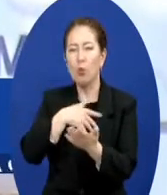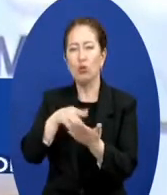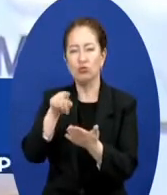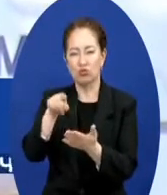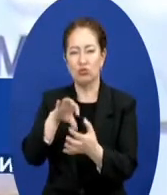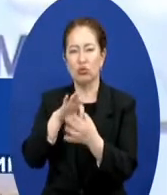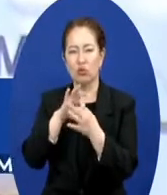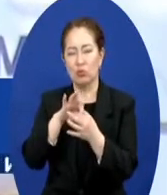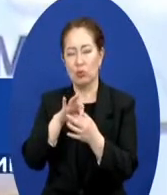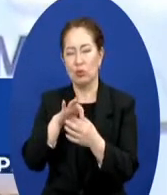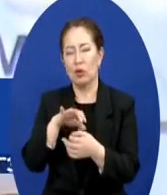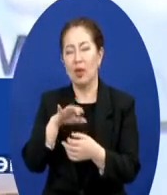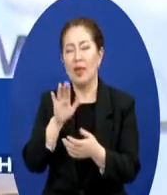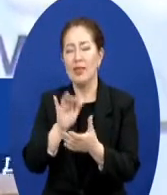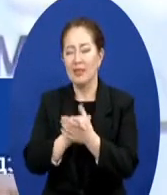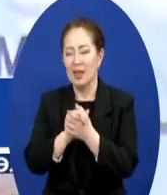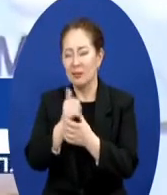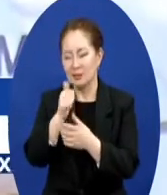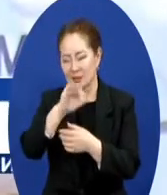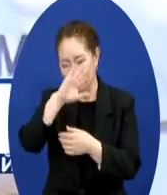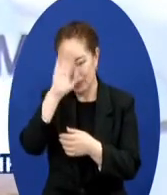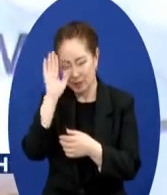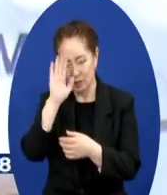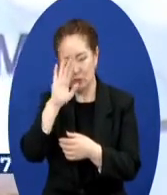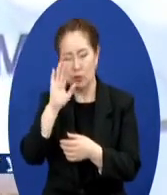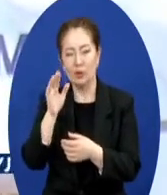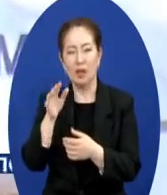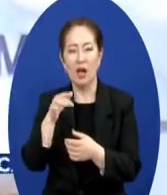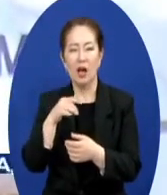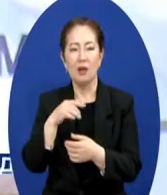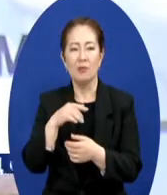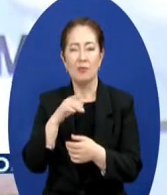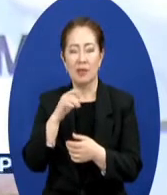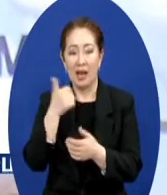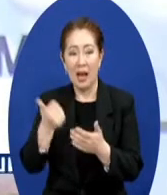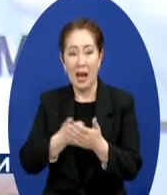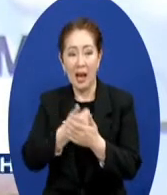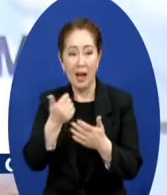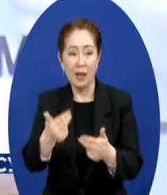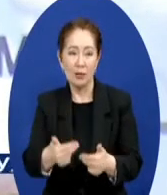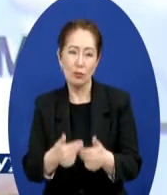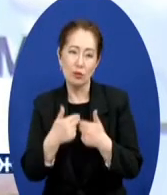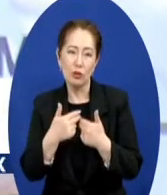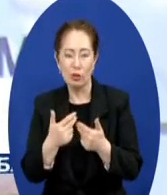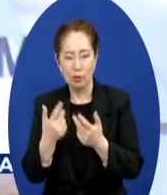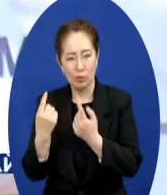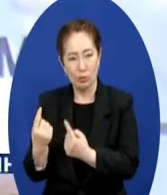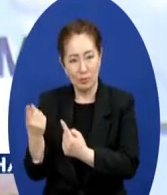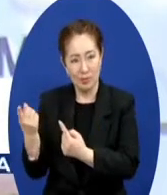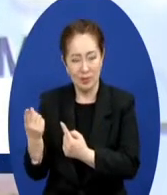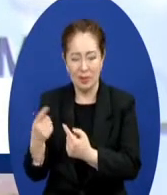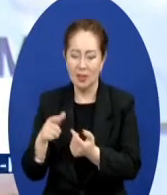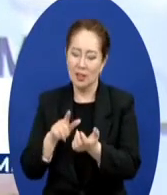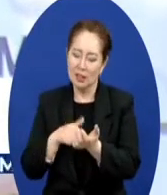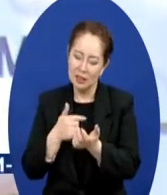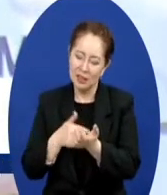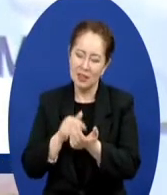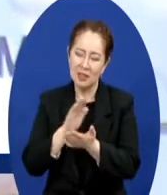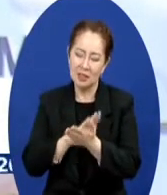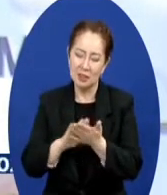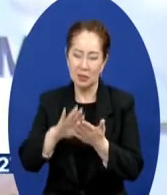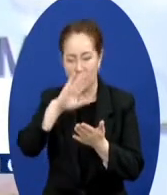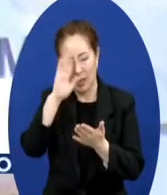бохирдолтой холбоотойгоор найдвартай цахилгаан дулааны эрчим дулааны одоо хангамжаар одоо хангах хэрэглээний